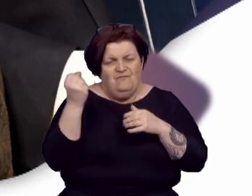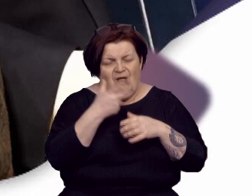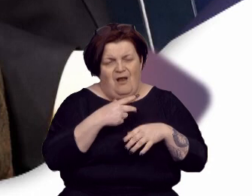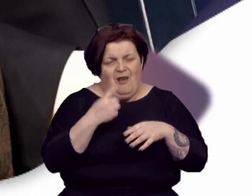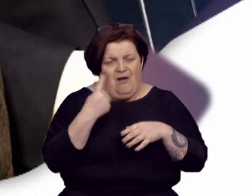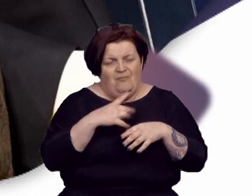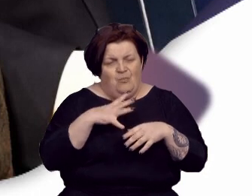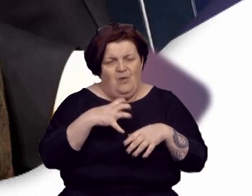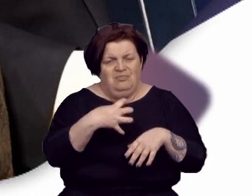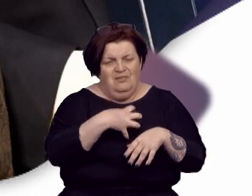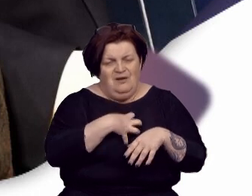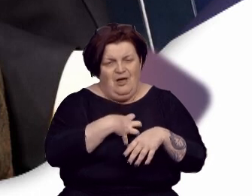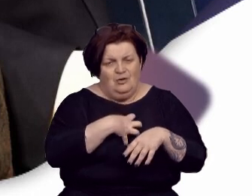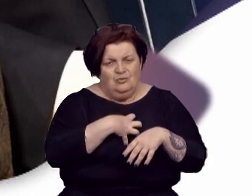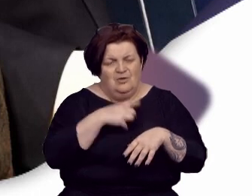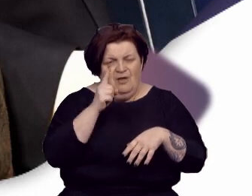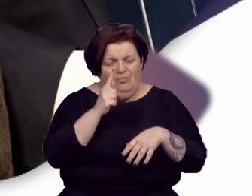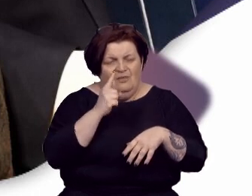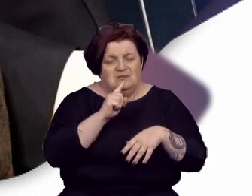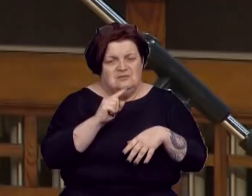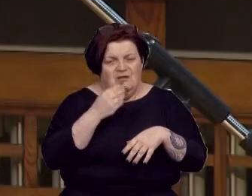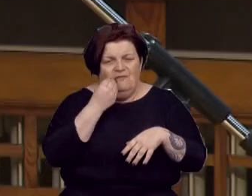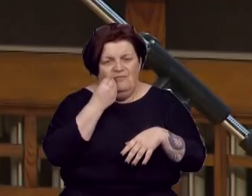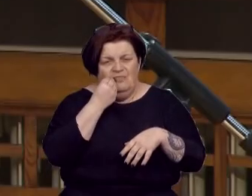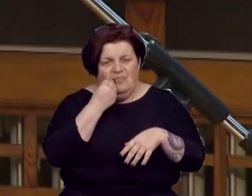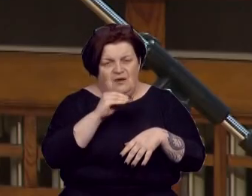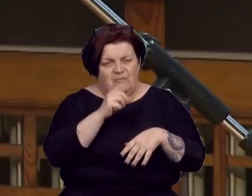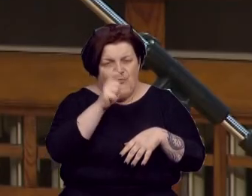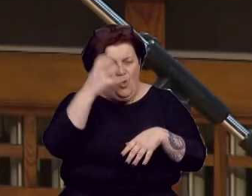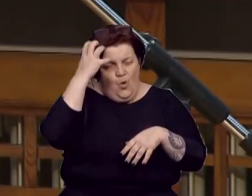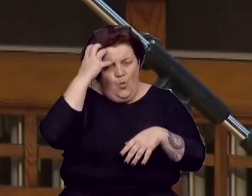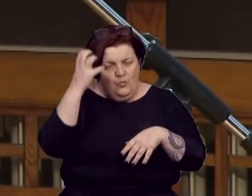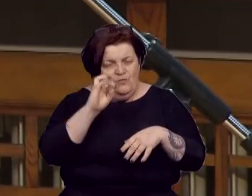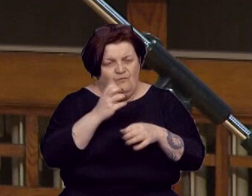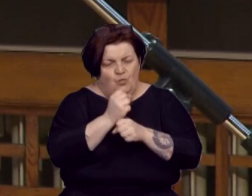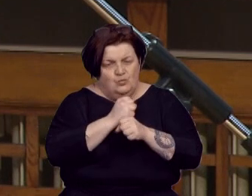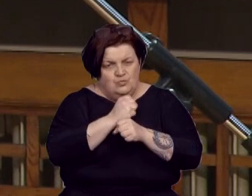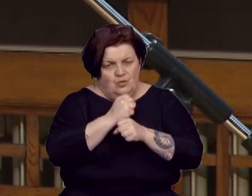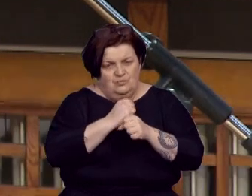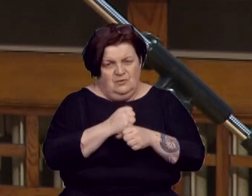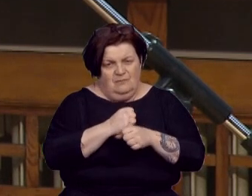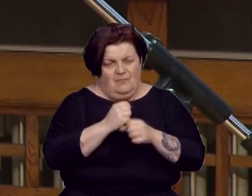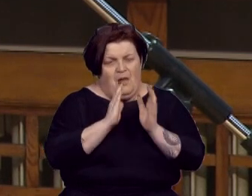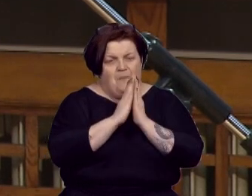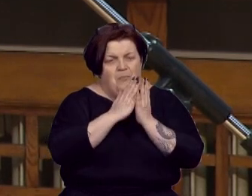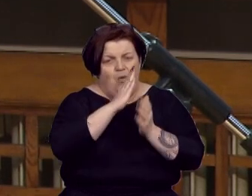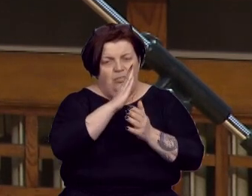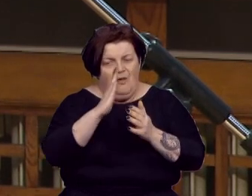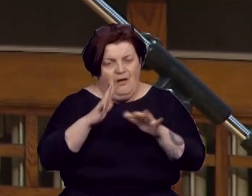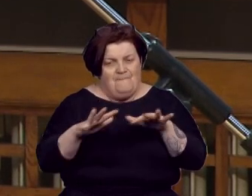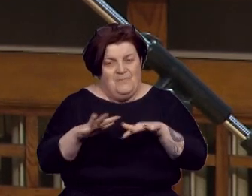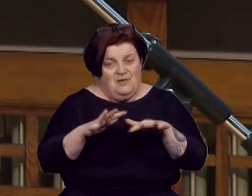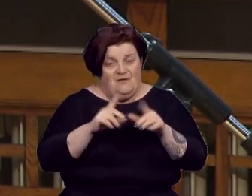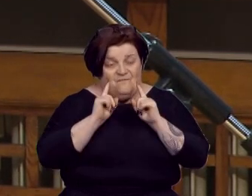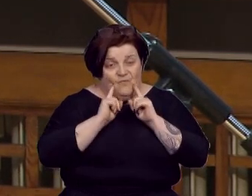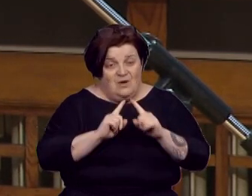była dyrektorem jednej z najlepszych jednostek kultury w Grudziądzu, Biblioteki Miejskiej.